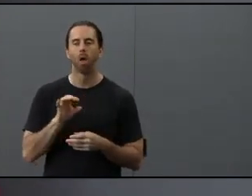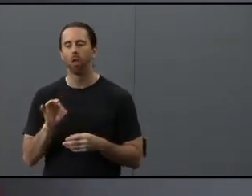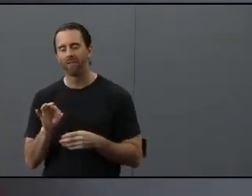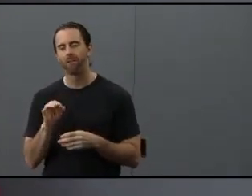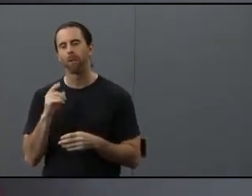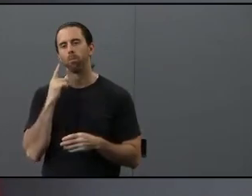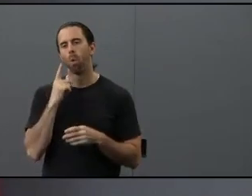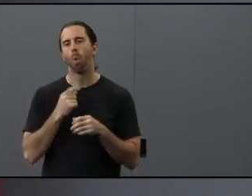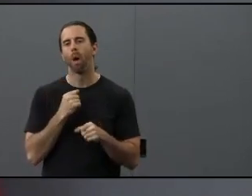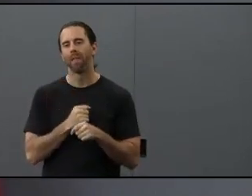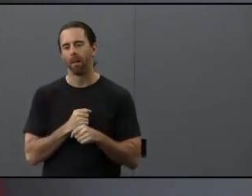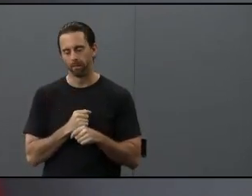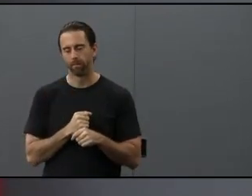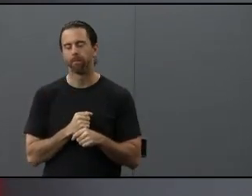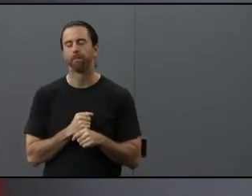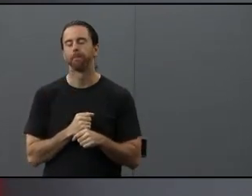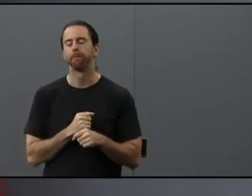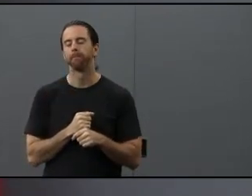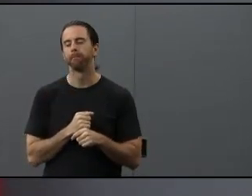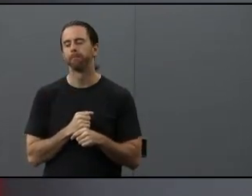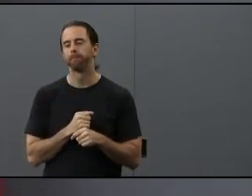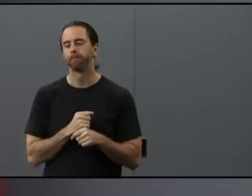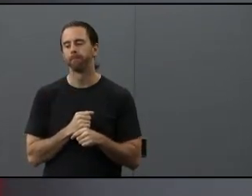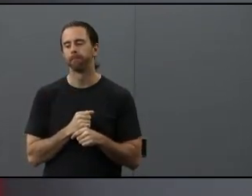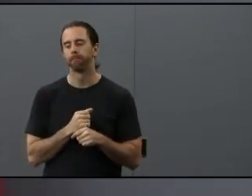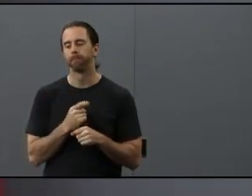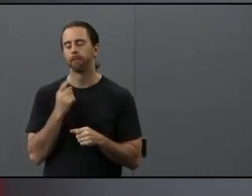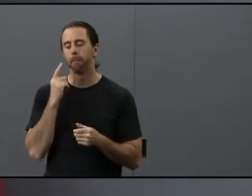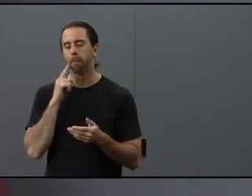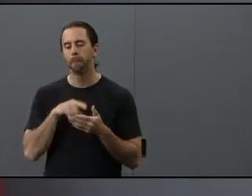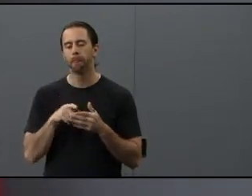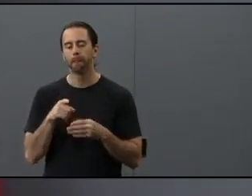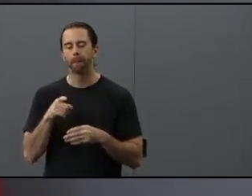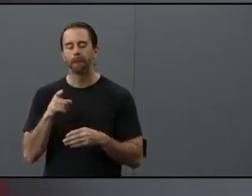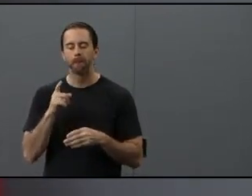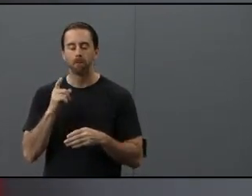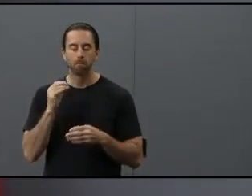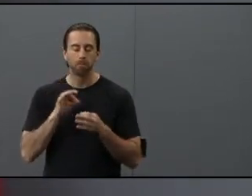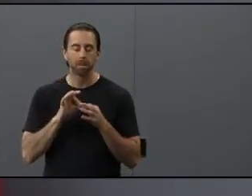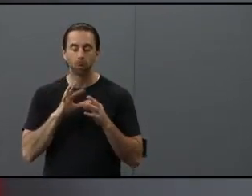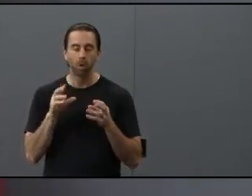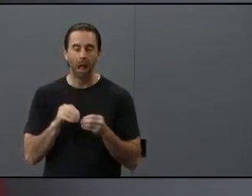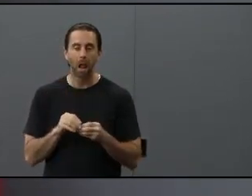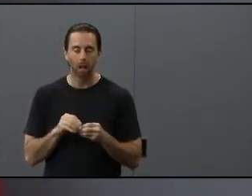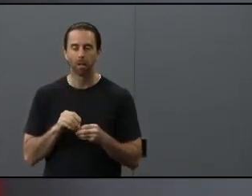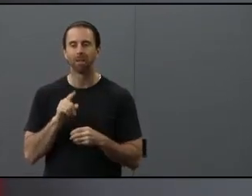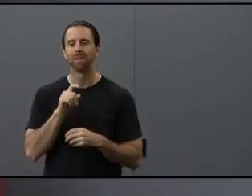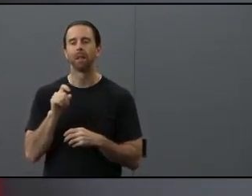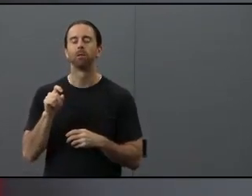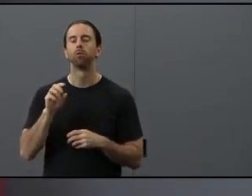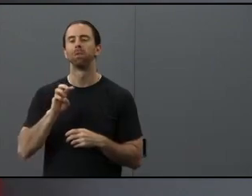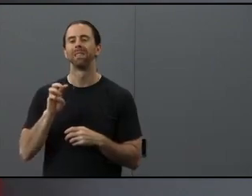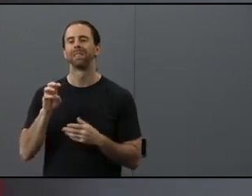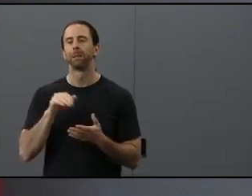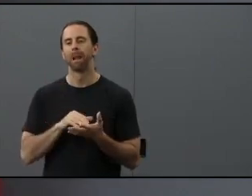1 an selon les prix unitaires apparaissant au bord de route prix pour un montant total de